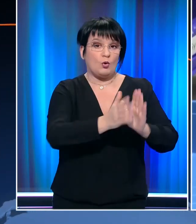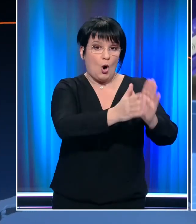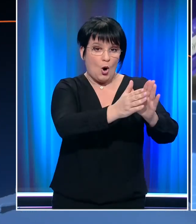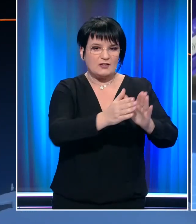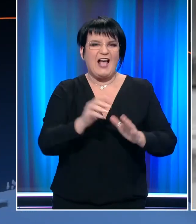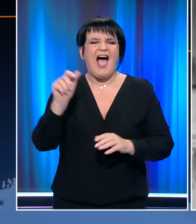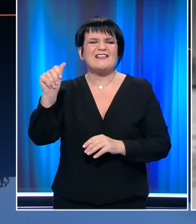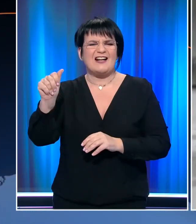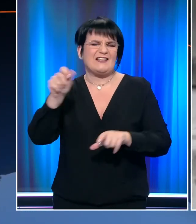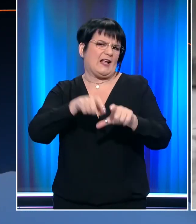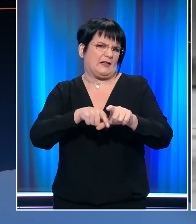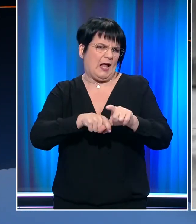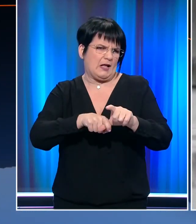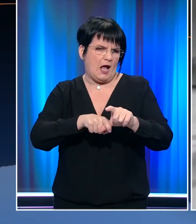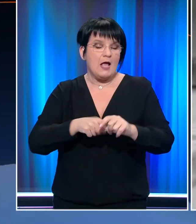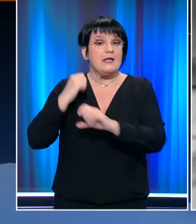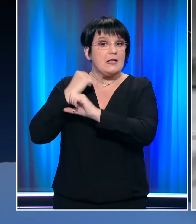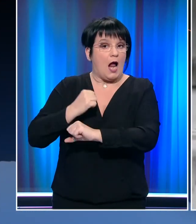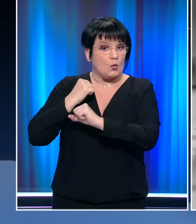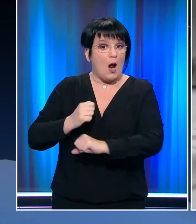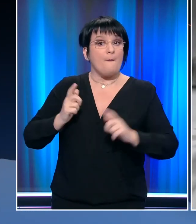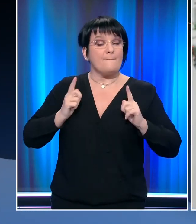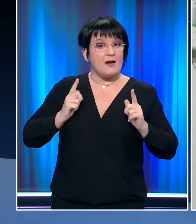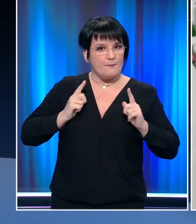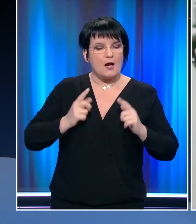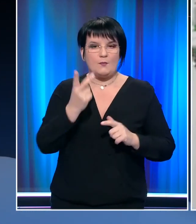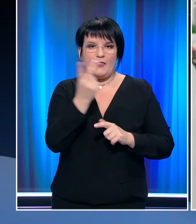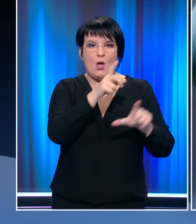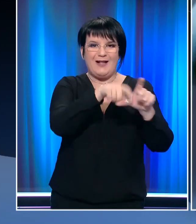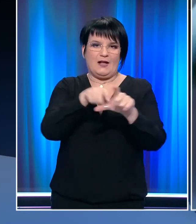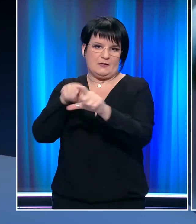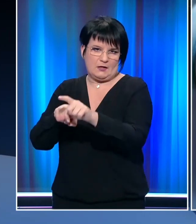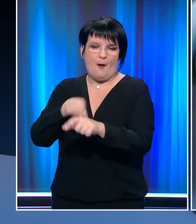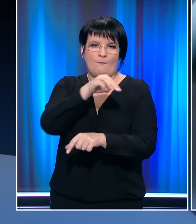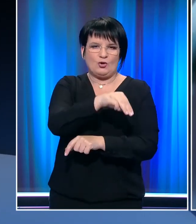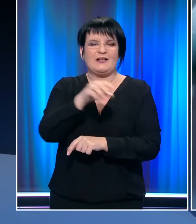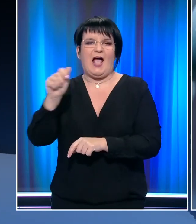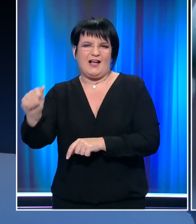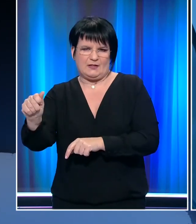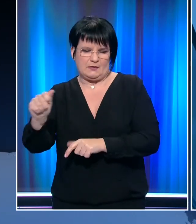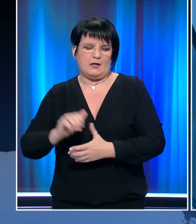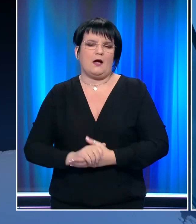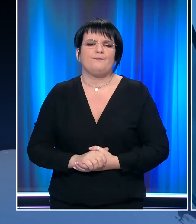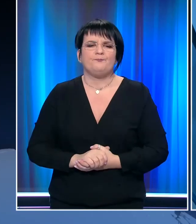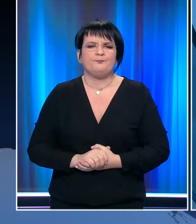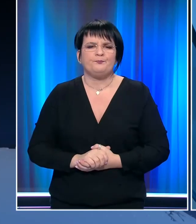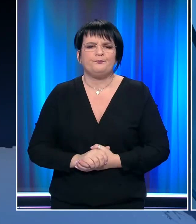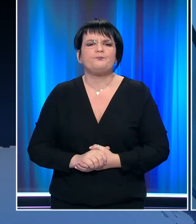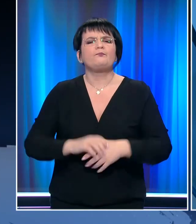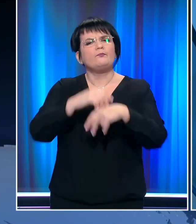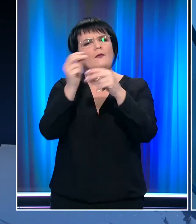πάρει η AstraZeneca. Οπότε από τον Ιανουάριο αναμένουμε δόσεις και από τις δύο εταιρείες, Moderna και AstraZeneca. Δείχνουν ότι έχει μια